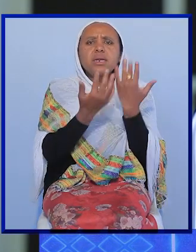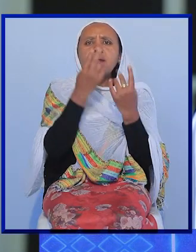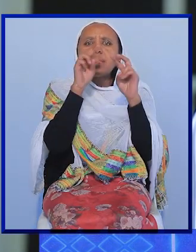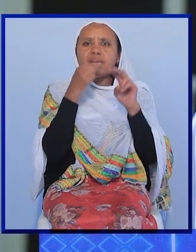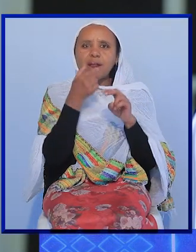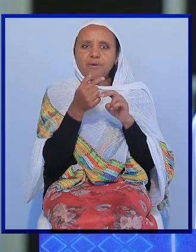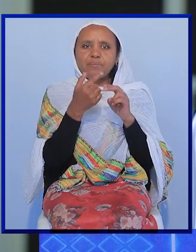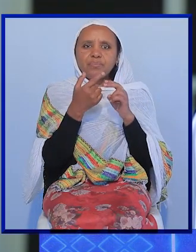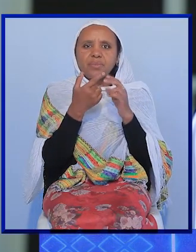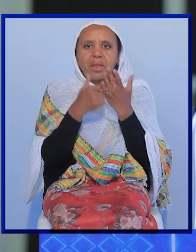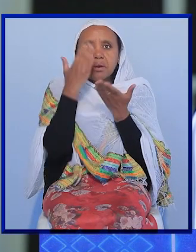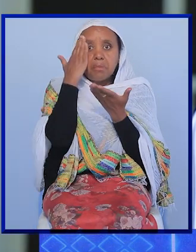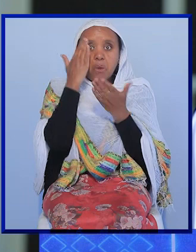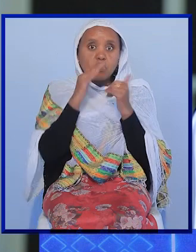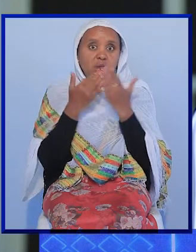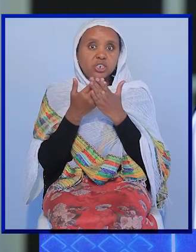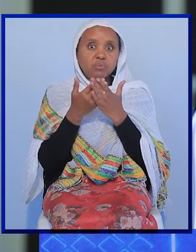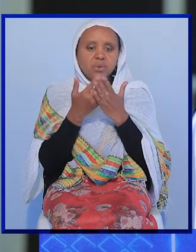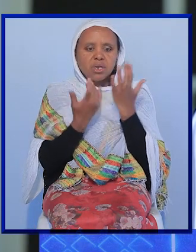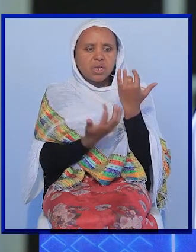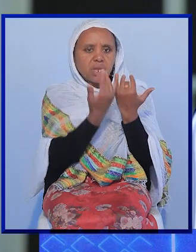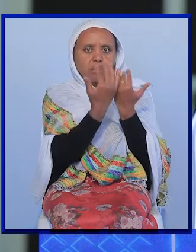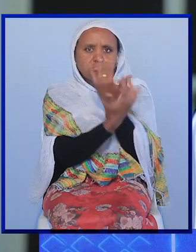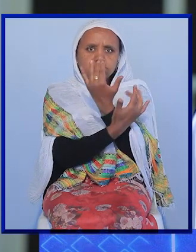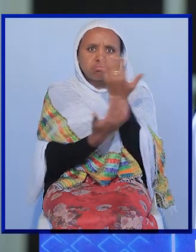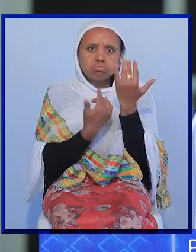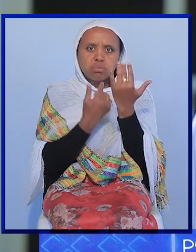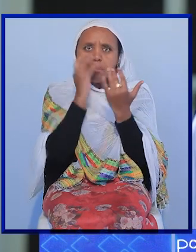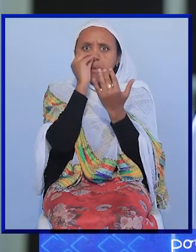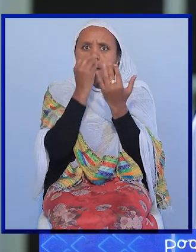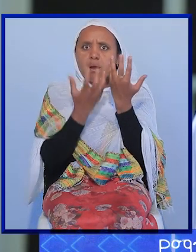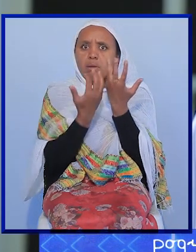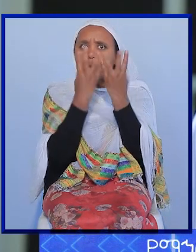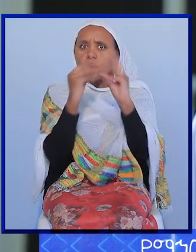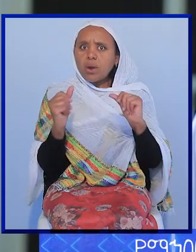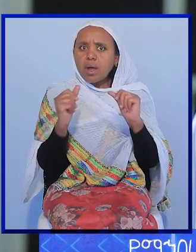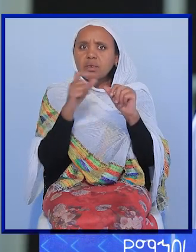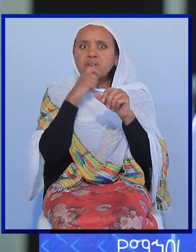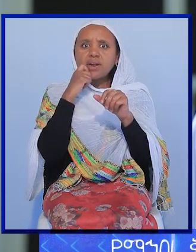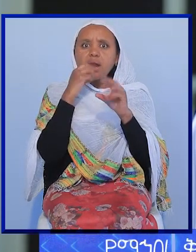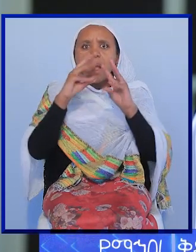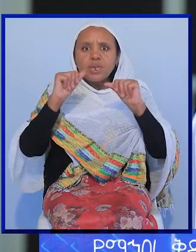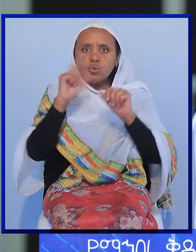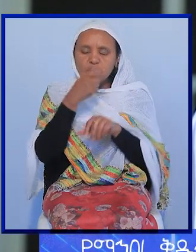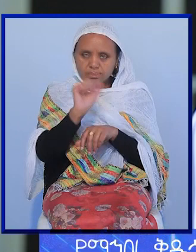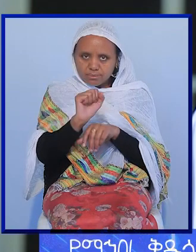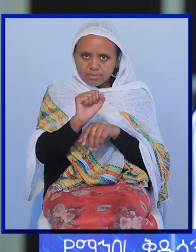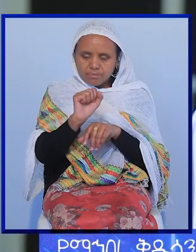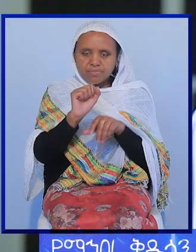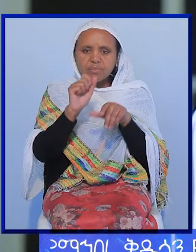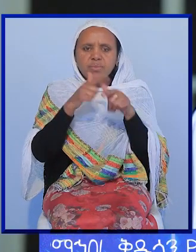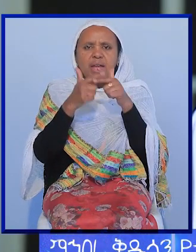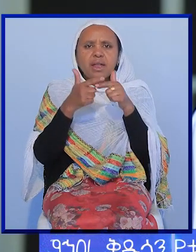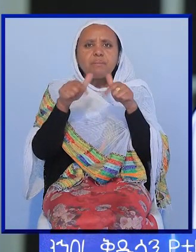አይደለ? ይሄ የምናውቀው ነው። ሁላችን እሳት ከነደደበት አበባ ይለበለባል፣ ይጠወልጋል፣ ይደርቃል፣ አመድም ይሆናል። በእውነት